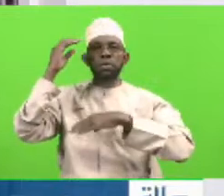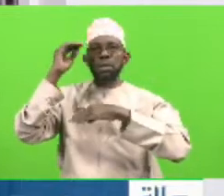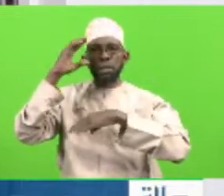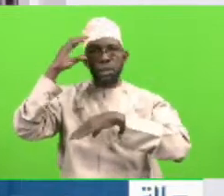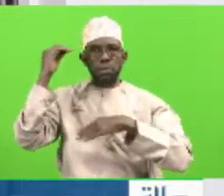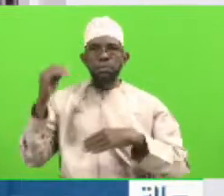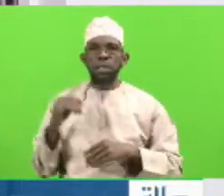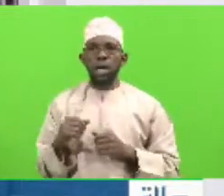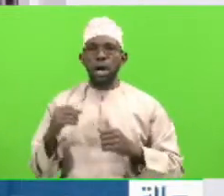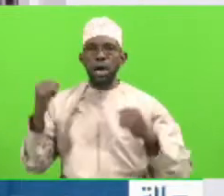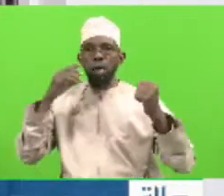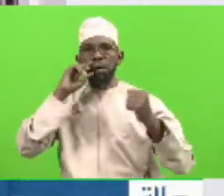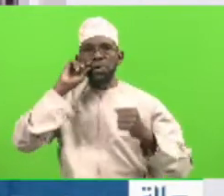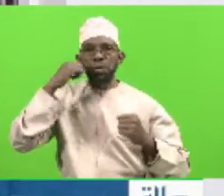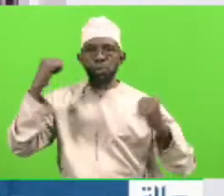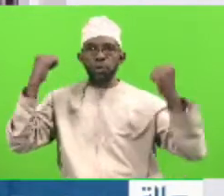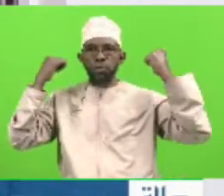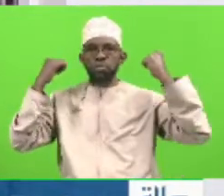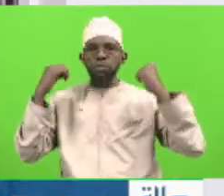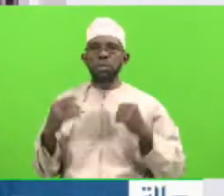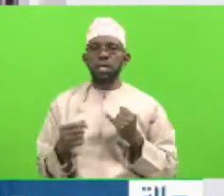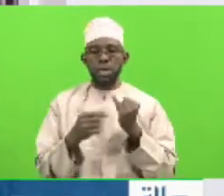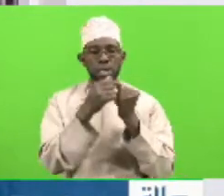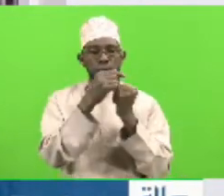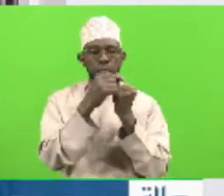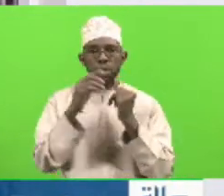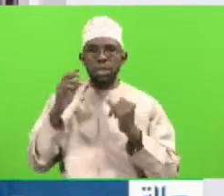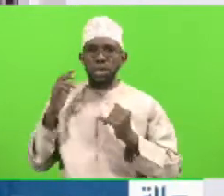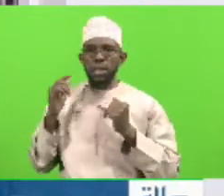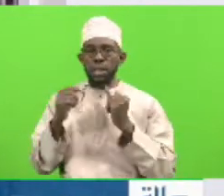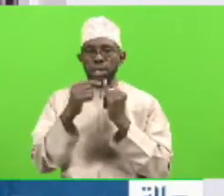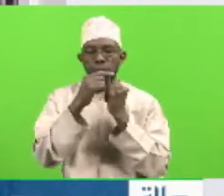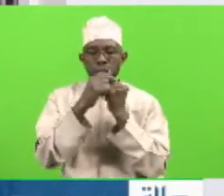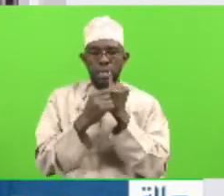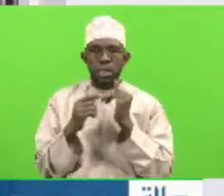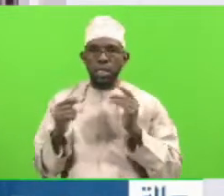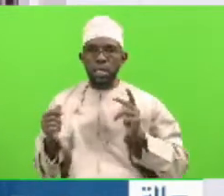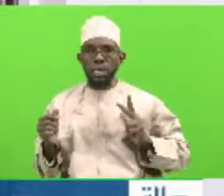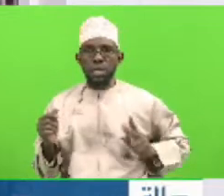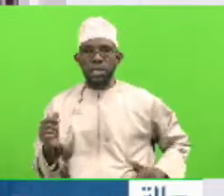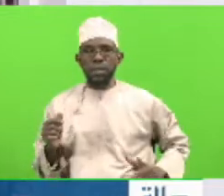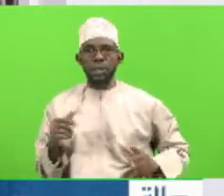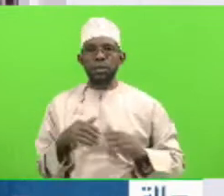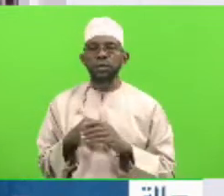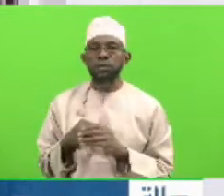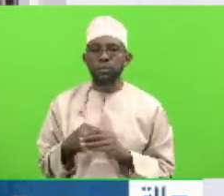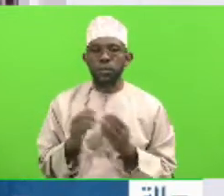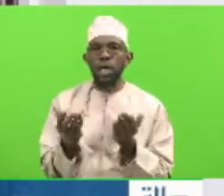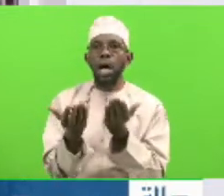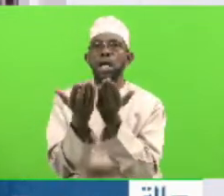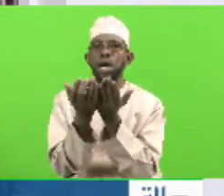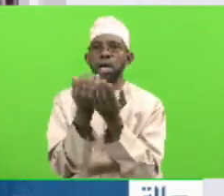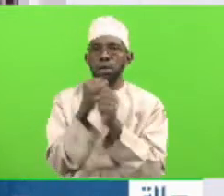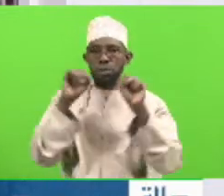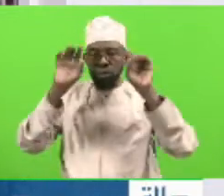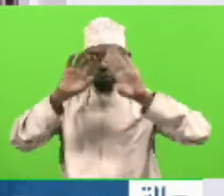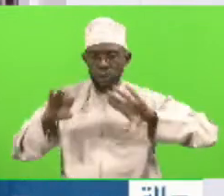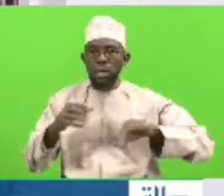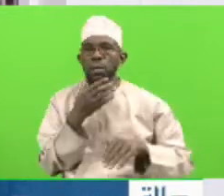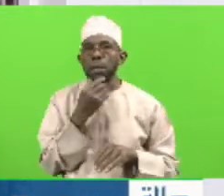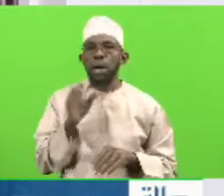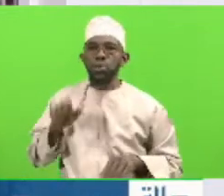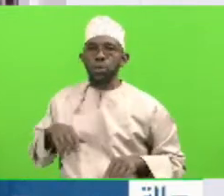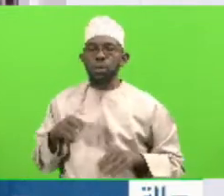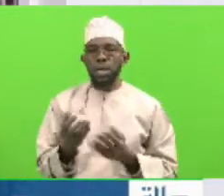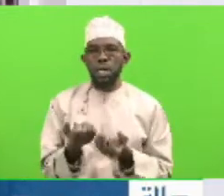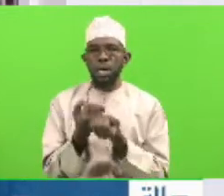وعلي وعن بقية أصحاب رسول الله أجمعين وعن التابعين ومن تبعهم بإحسان إلى يوم الدين. اللهم أعز الإسلام والمسلمين،